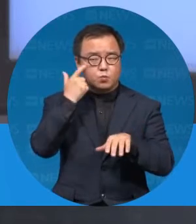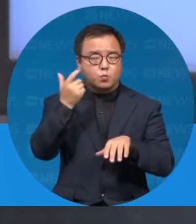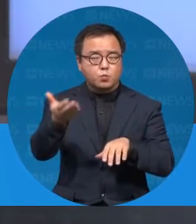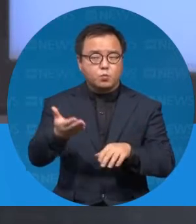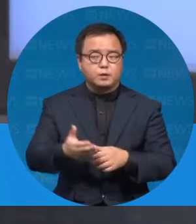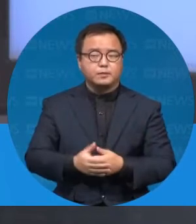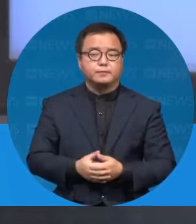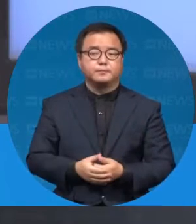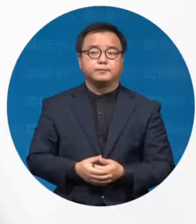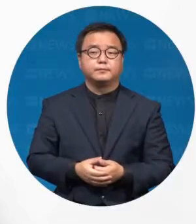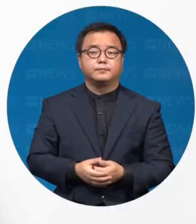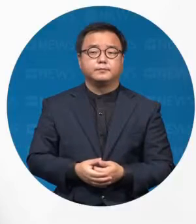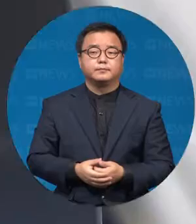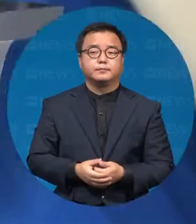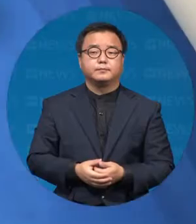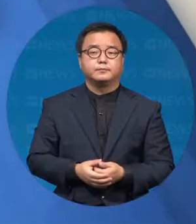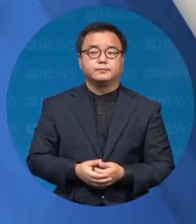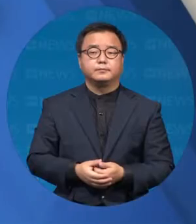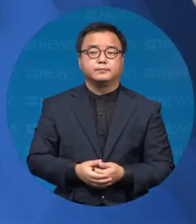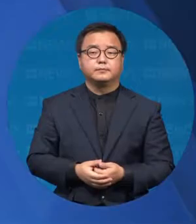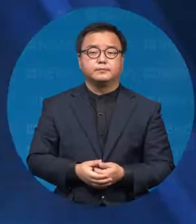만나보시죠.